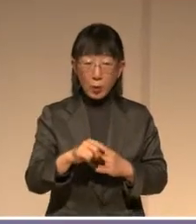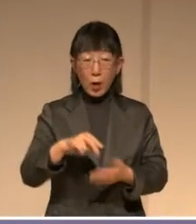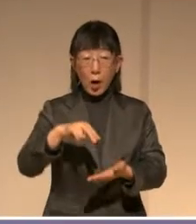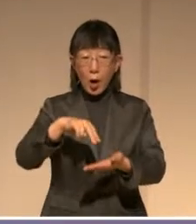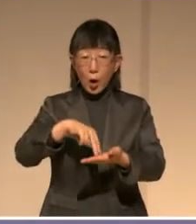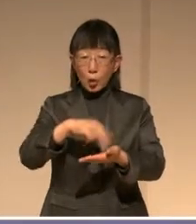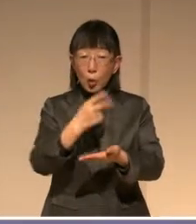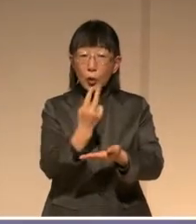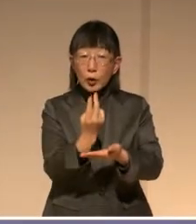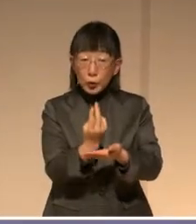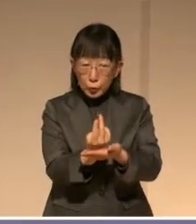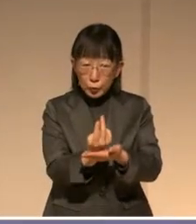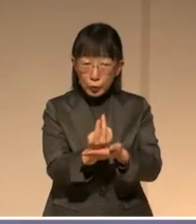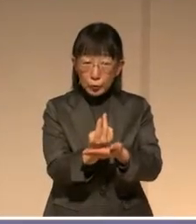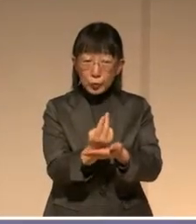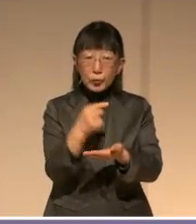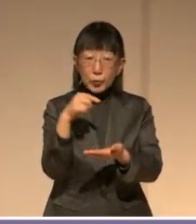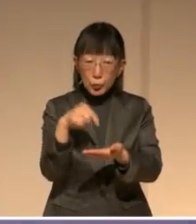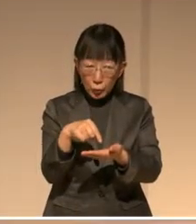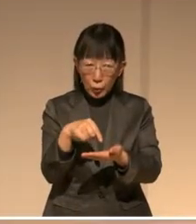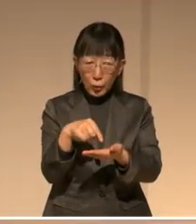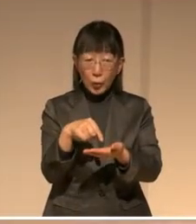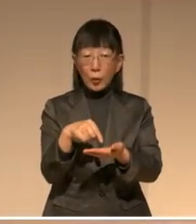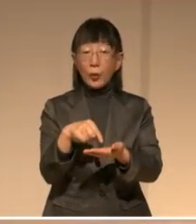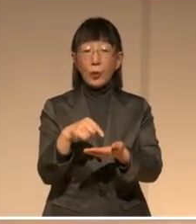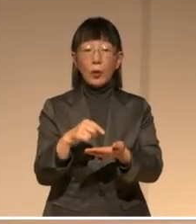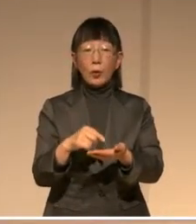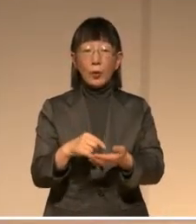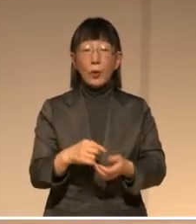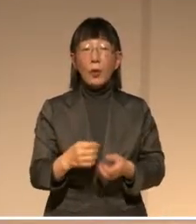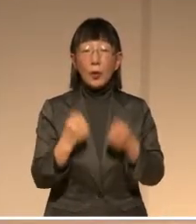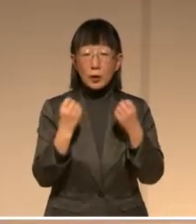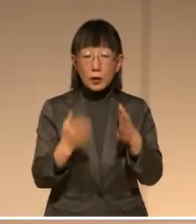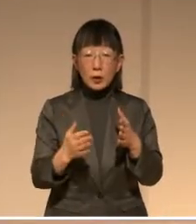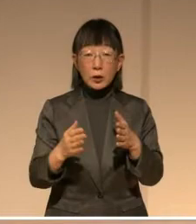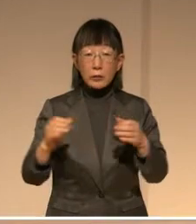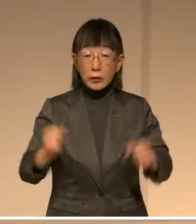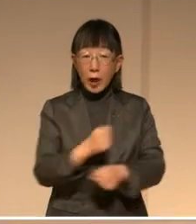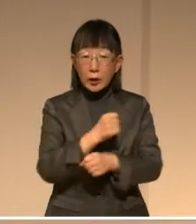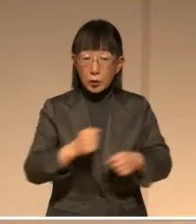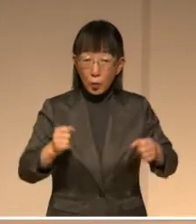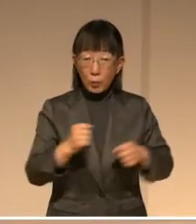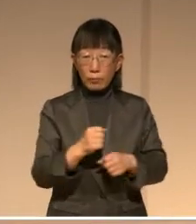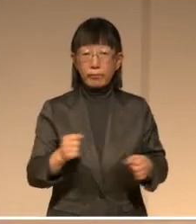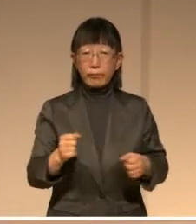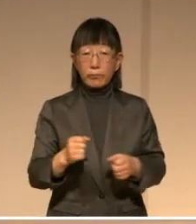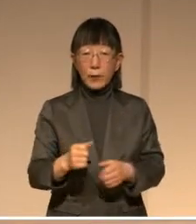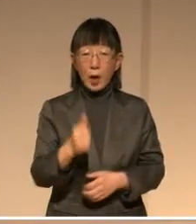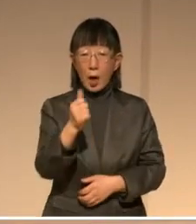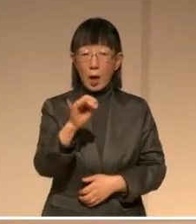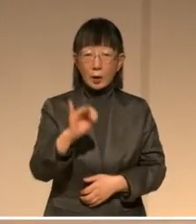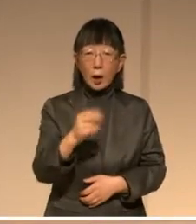写真では体操の機械等のコンテンツの基本なんですけどそれとあのたっトっていうのはこういう